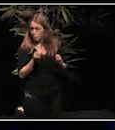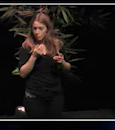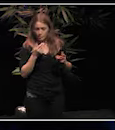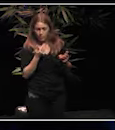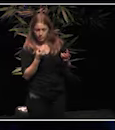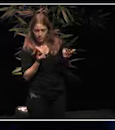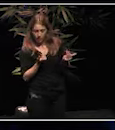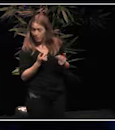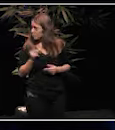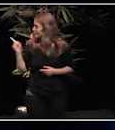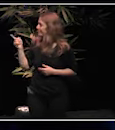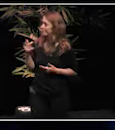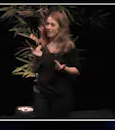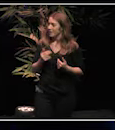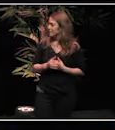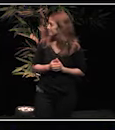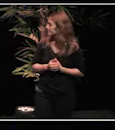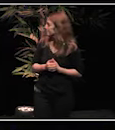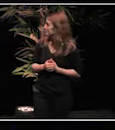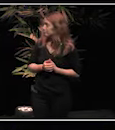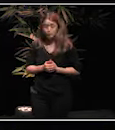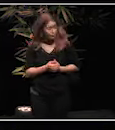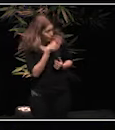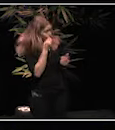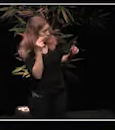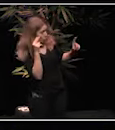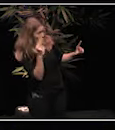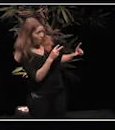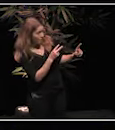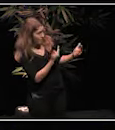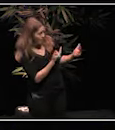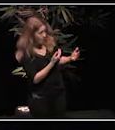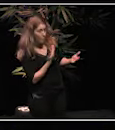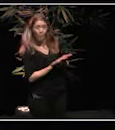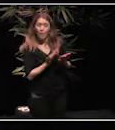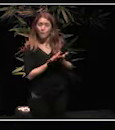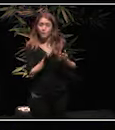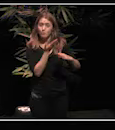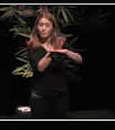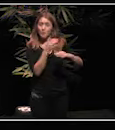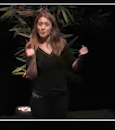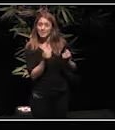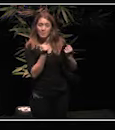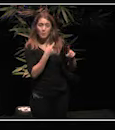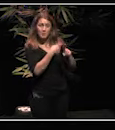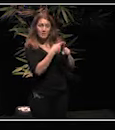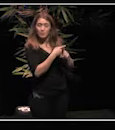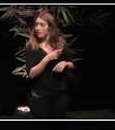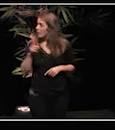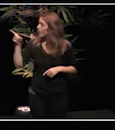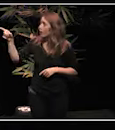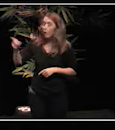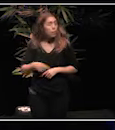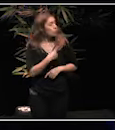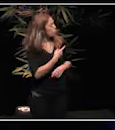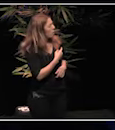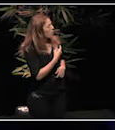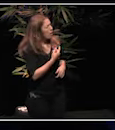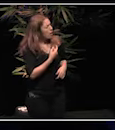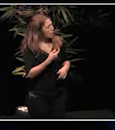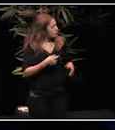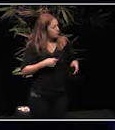Impeccable. Alors, regardez, elle n'a pas l'air. Ça a l'air d'aller. C'est de la promotion vivante pour notre sport. Vous faites tout en marchant et en courant, c'est ça? Oui. Dans votre